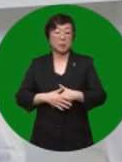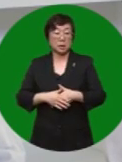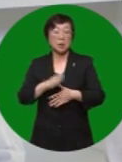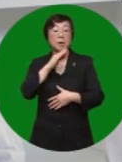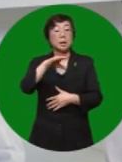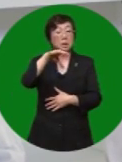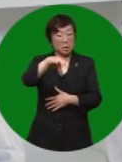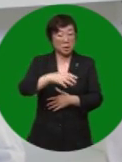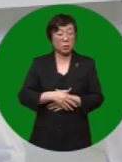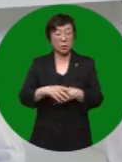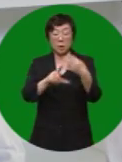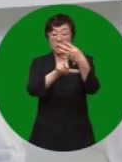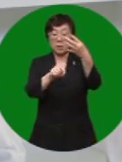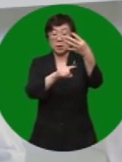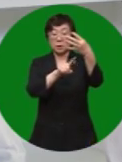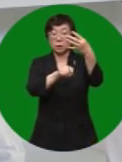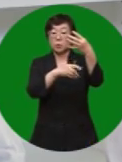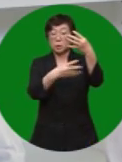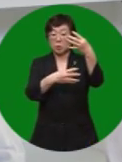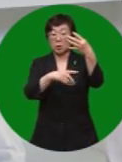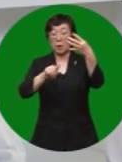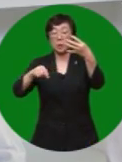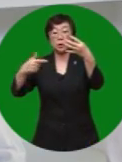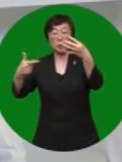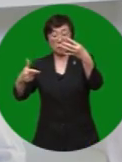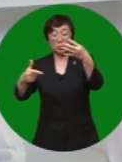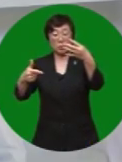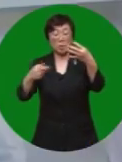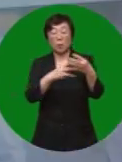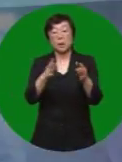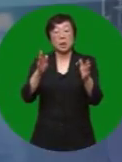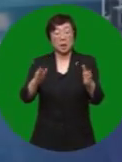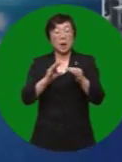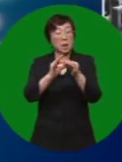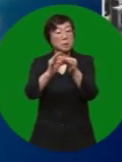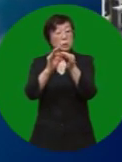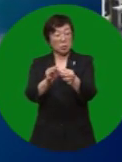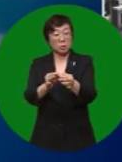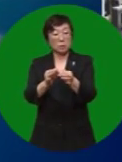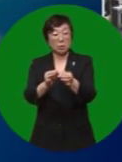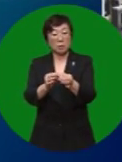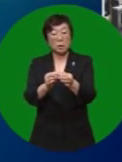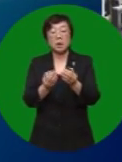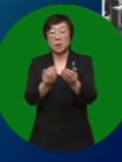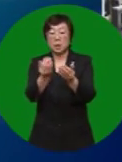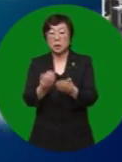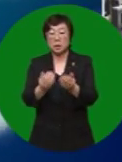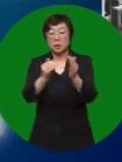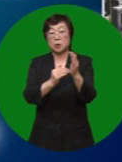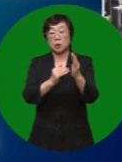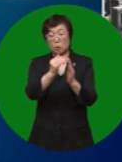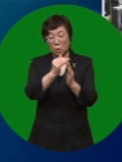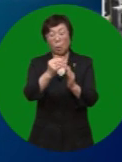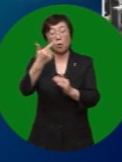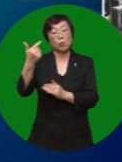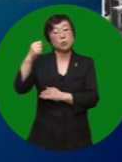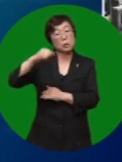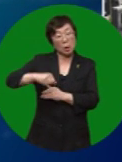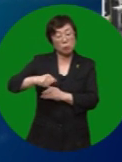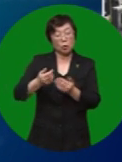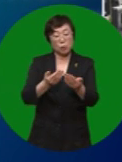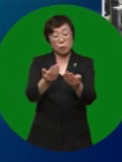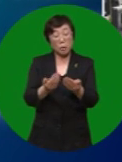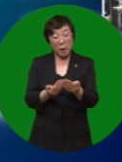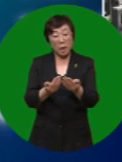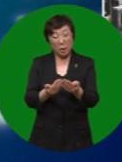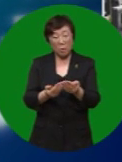近は4月14日から16日にかけて3日連続で震度6弱 の、 揺